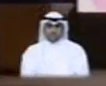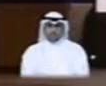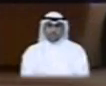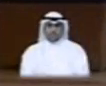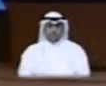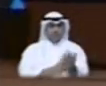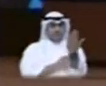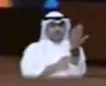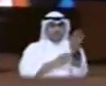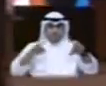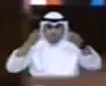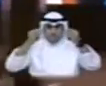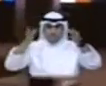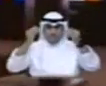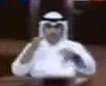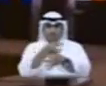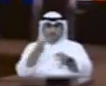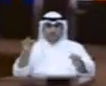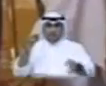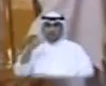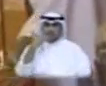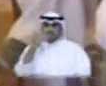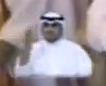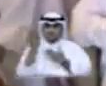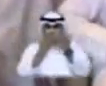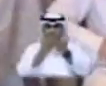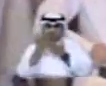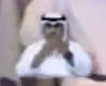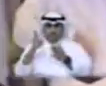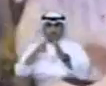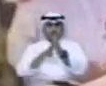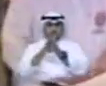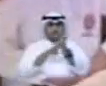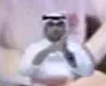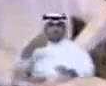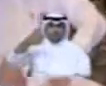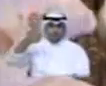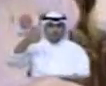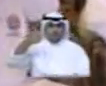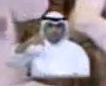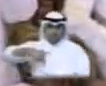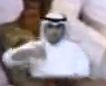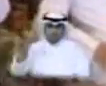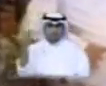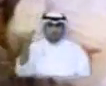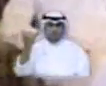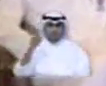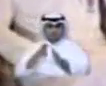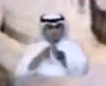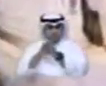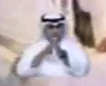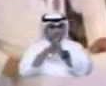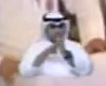المنهج هو العمود الفقري للمنظومة التعليمية ككل، لذلك لابد من استقامته وتقويمه وتطويره بحسب ما